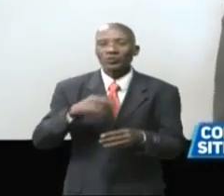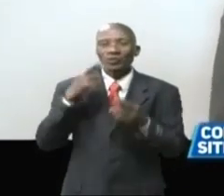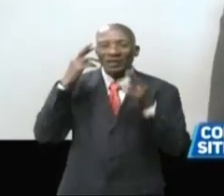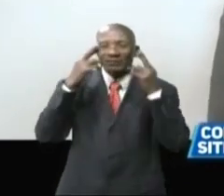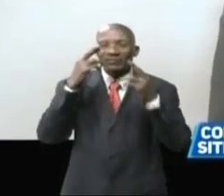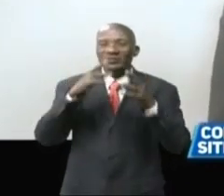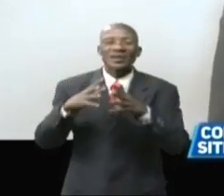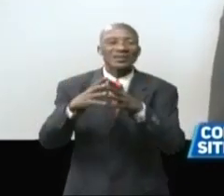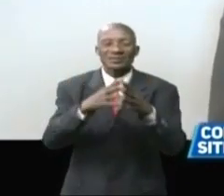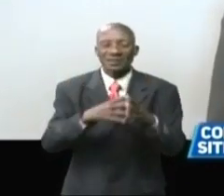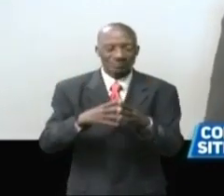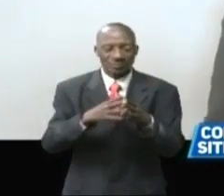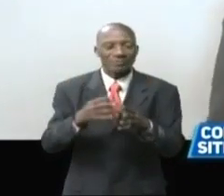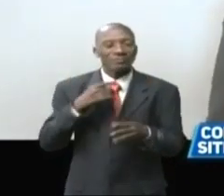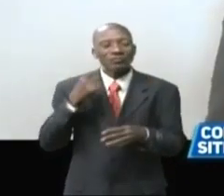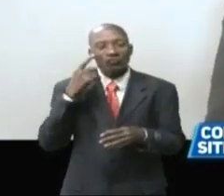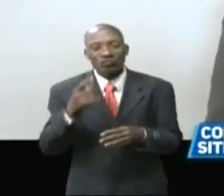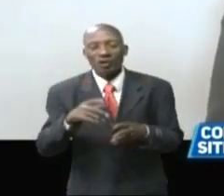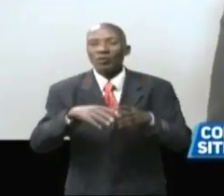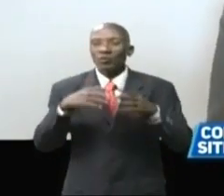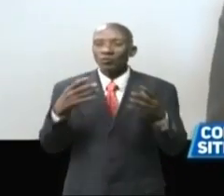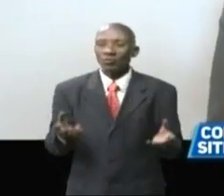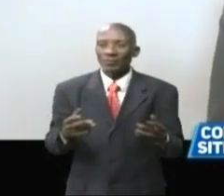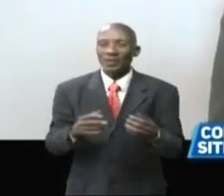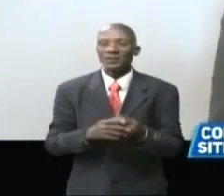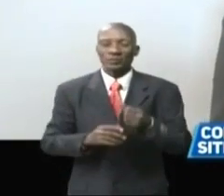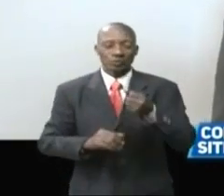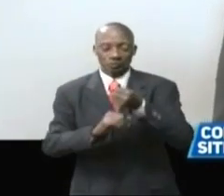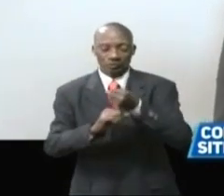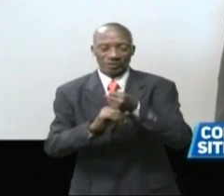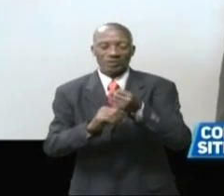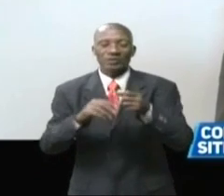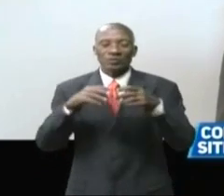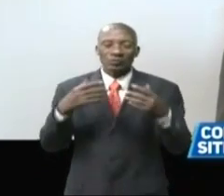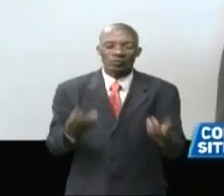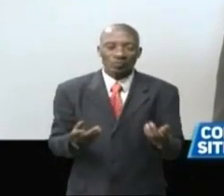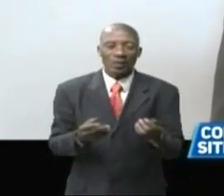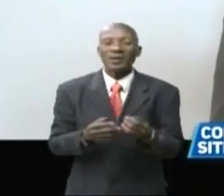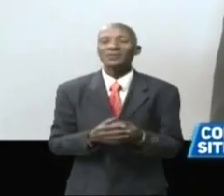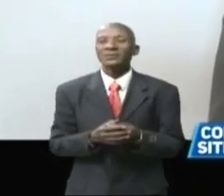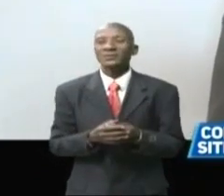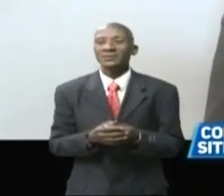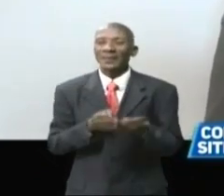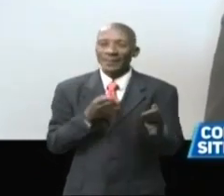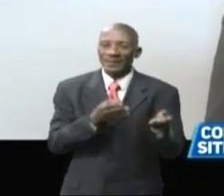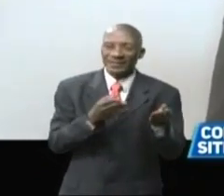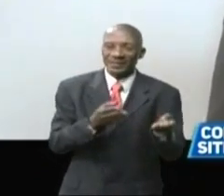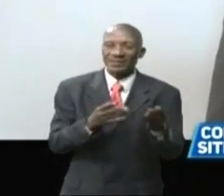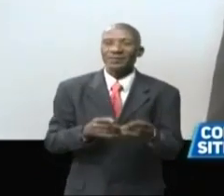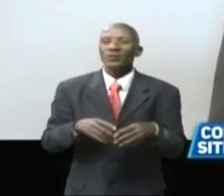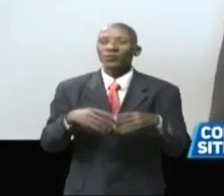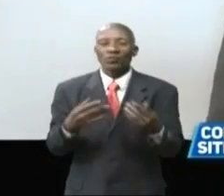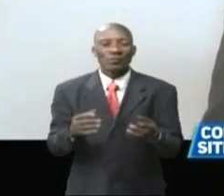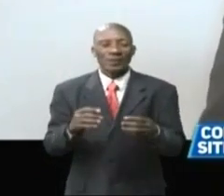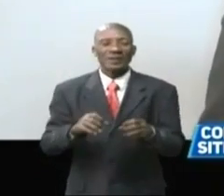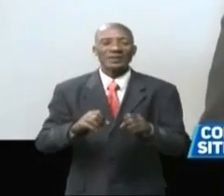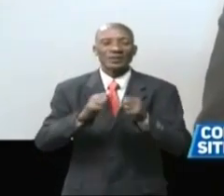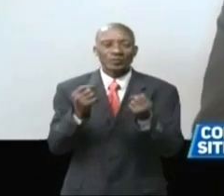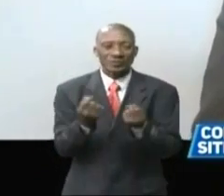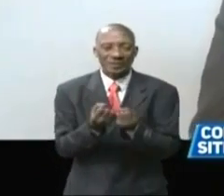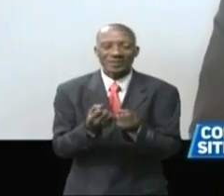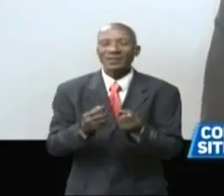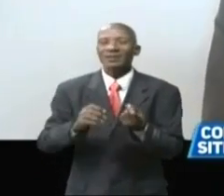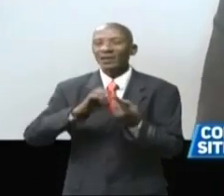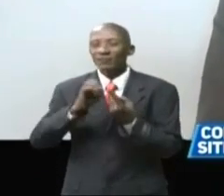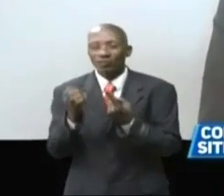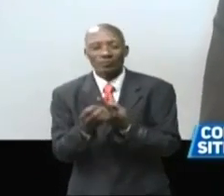ce qui existe déjà. Il a vivement encouragé notre mission et le gouvernement provincial est disposé à nous accompagner, non